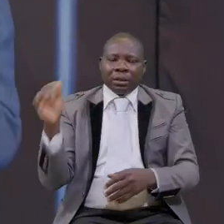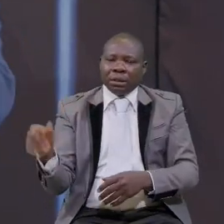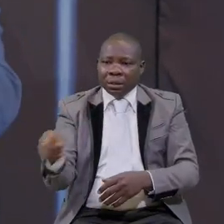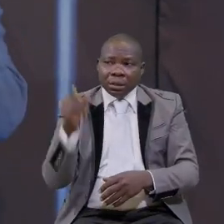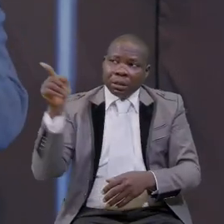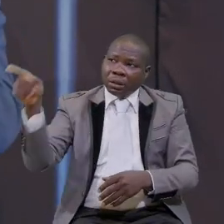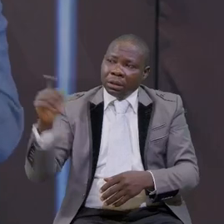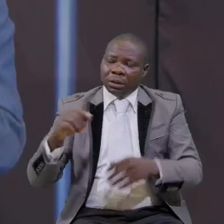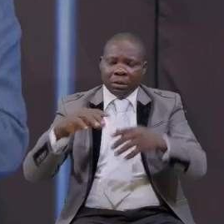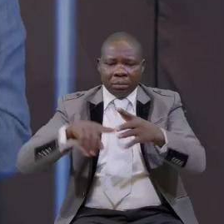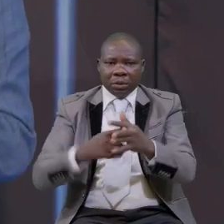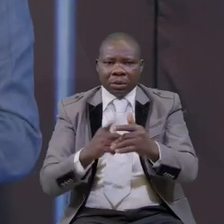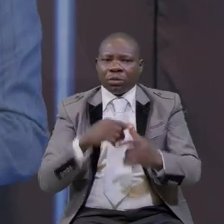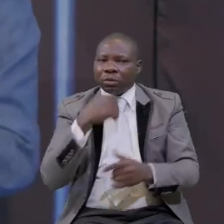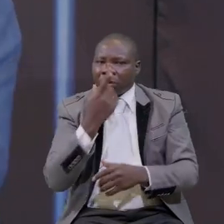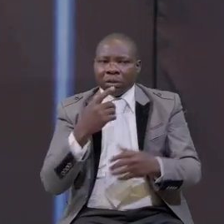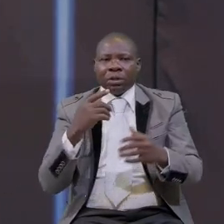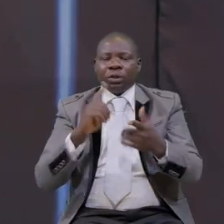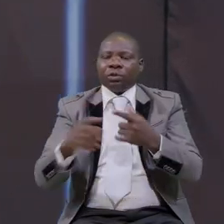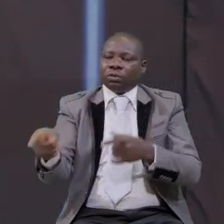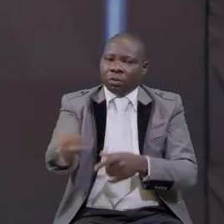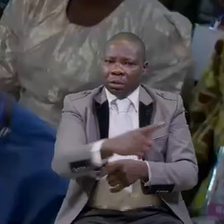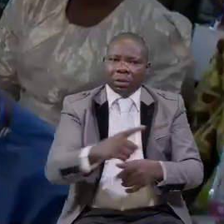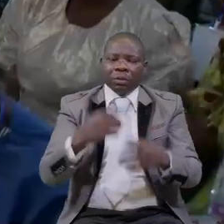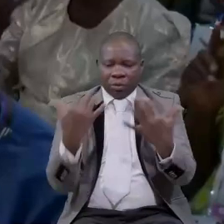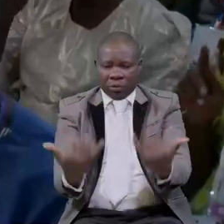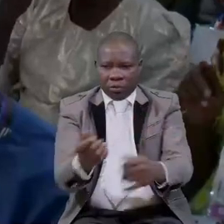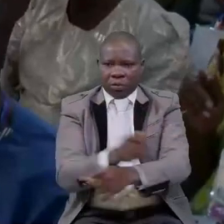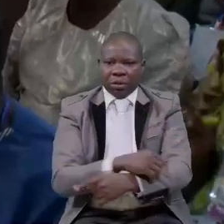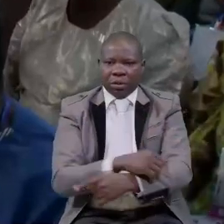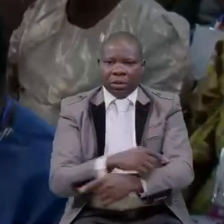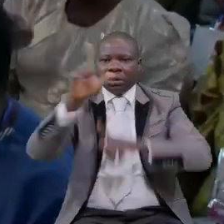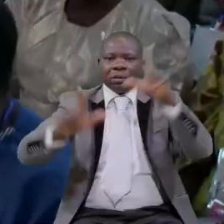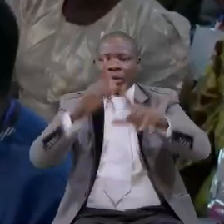leur dire, aujourd'hui, quelqu'un crie ce jour.